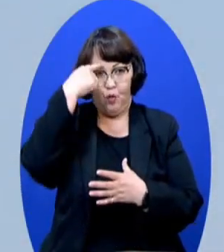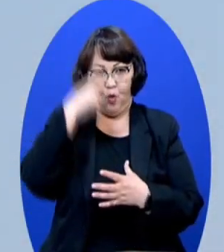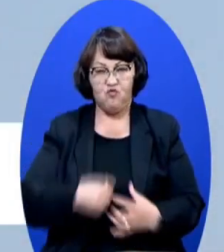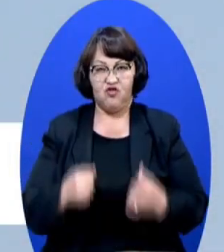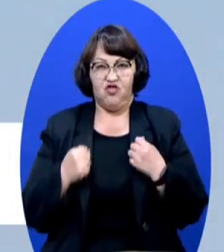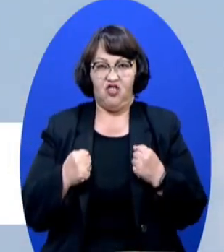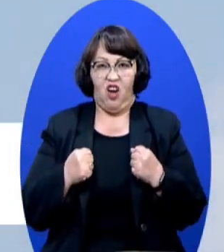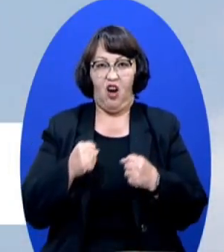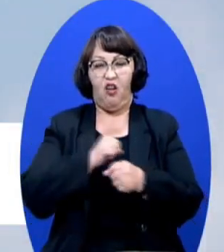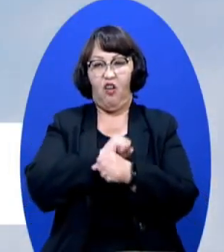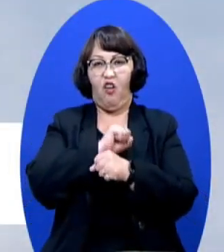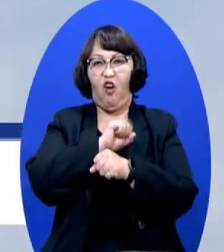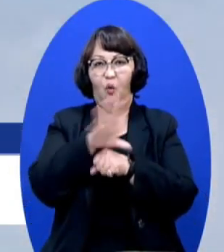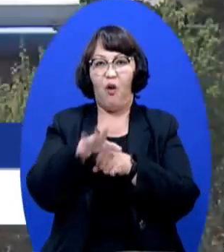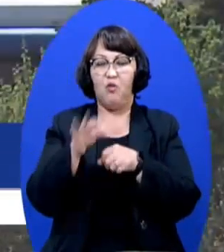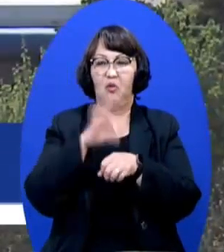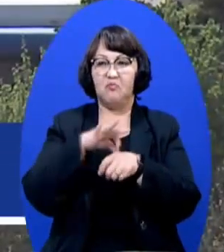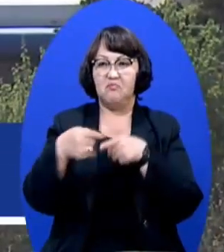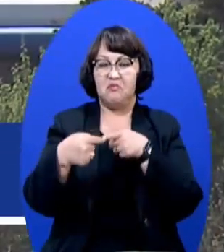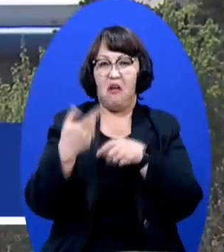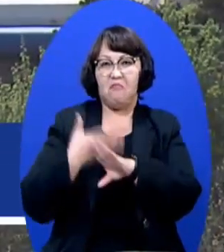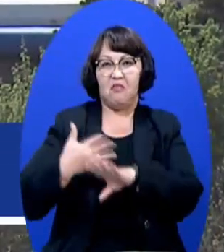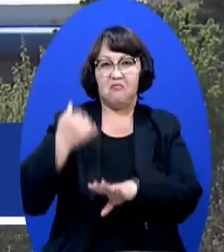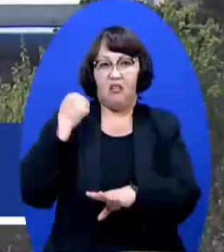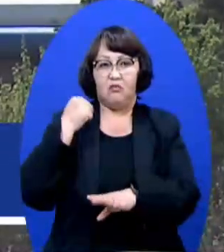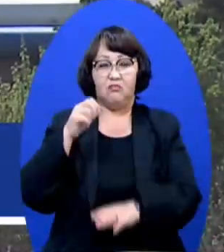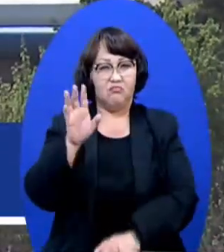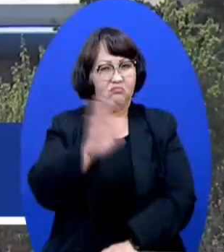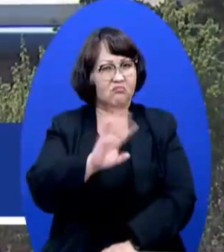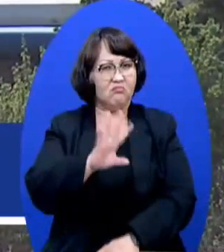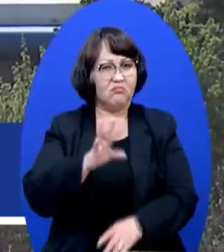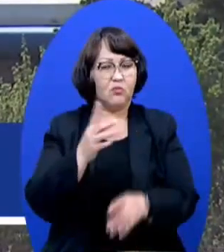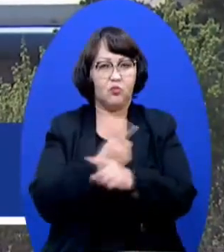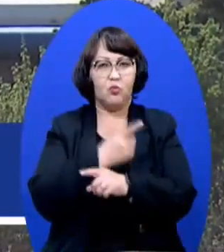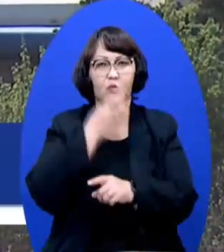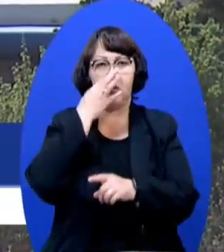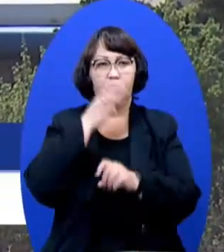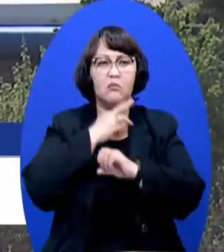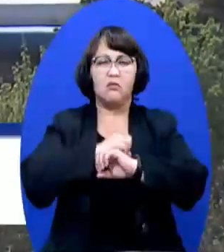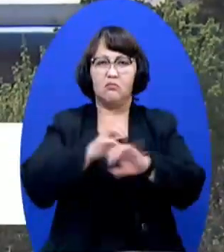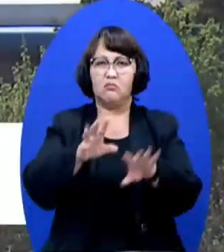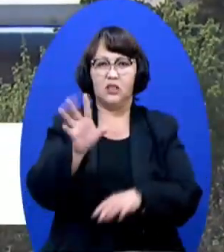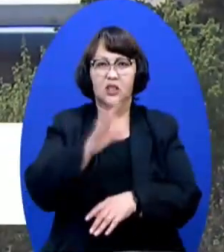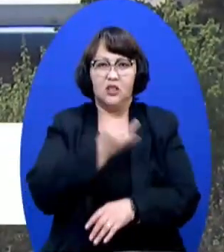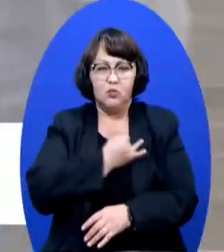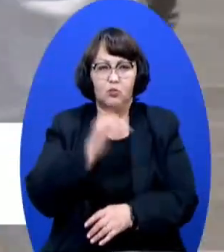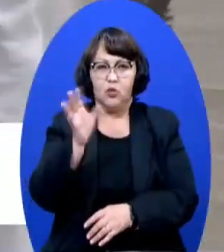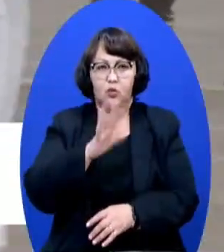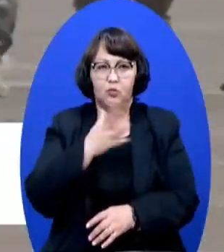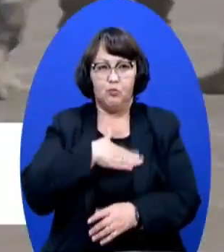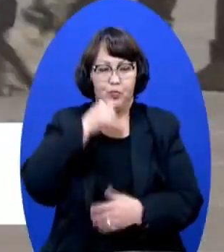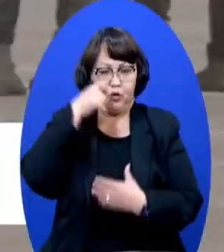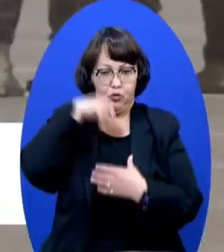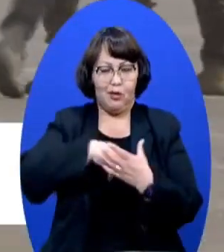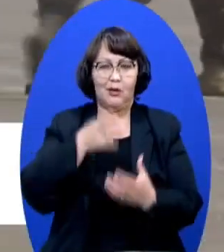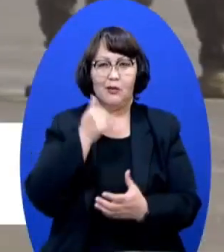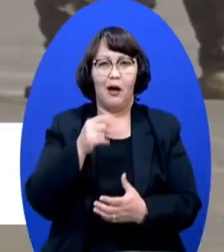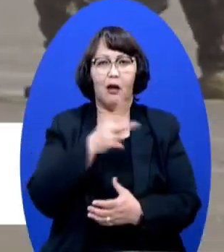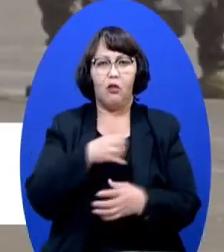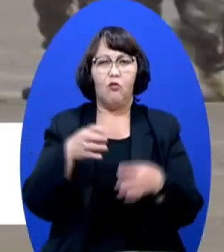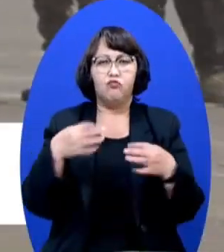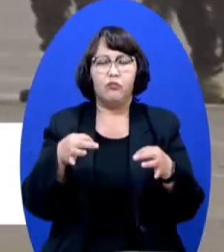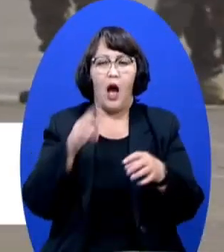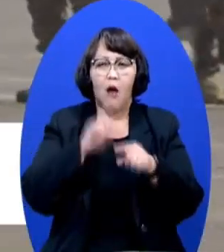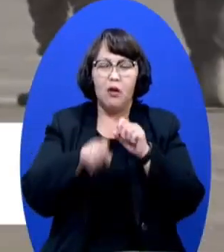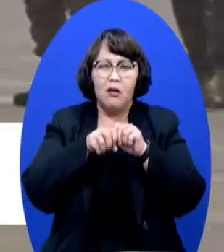Монгол улсад гаднаас зөөвөрлөгдөж ирсэн коронавирусын халдварын тохиолдол 98 болж огцом нэмэгдсэн. Яг ийм үед бид урьдчилан сэргийлэх арга хэмжээг